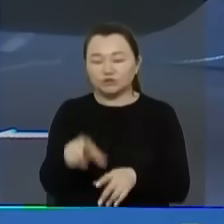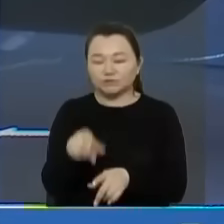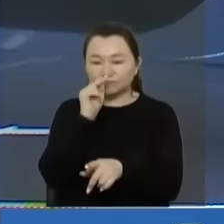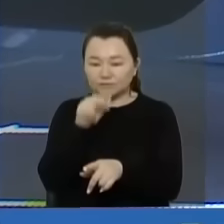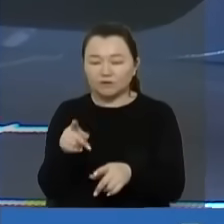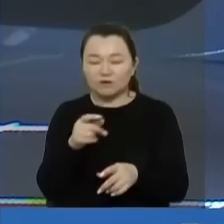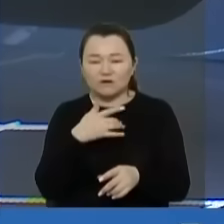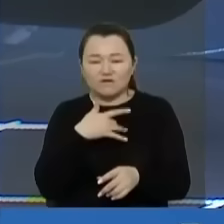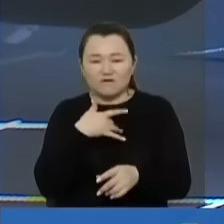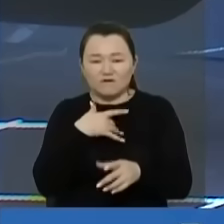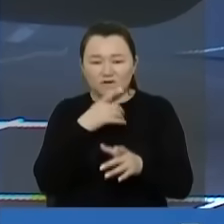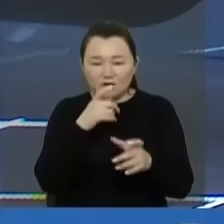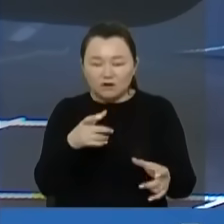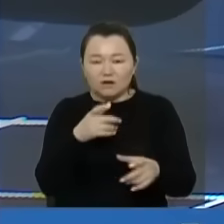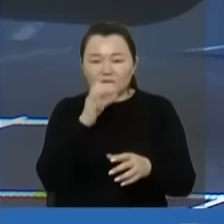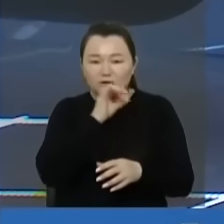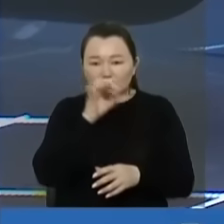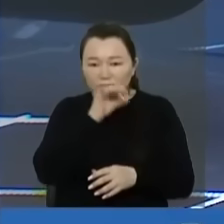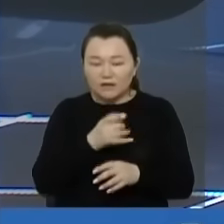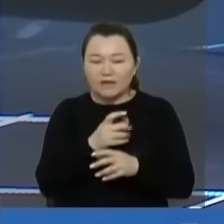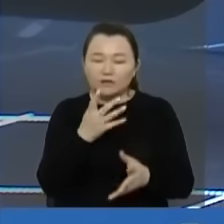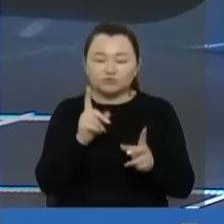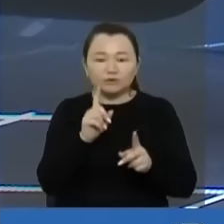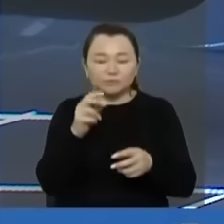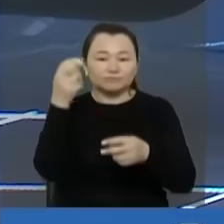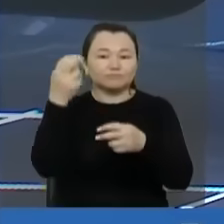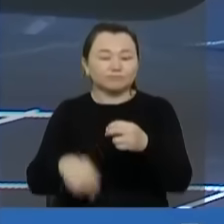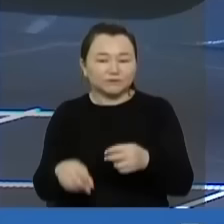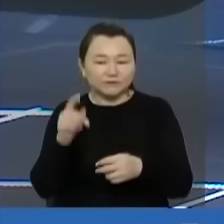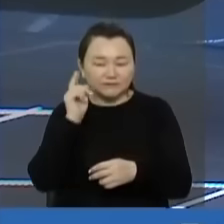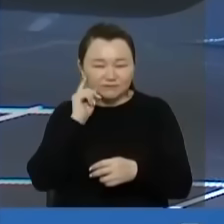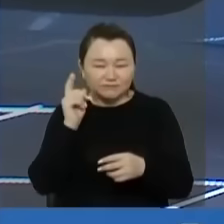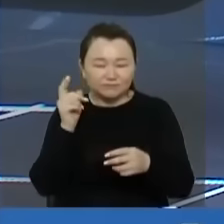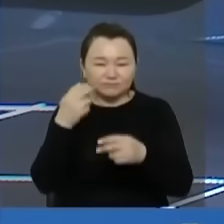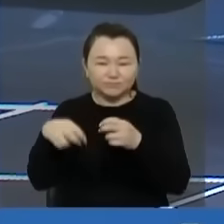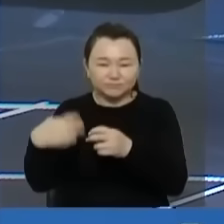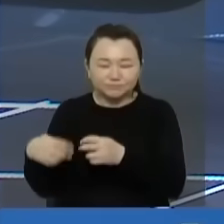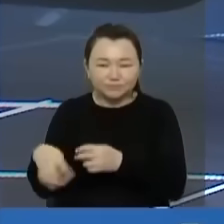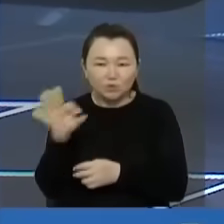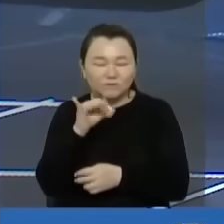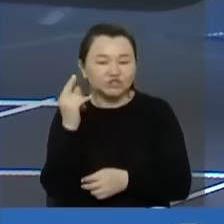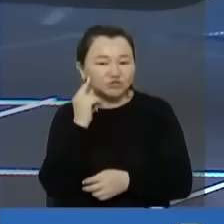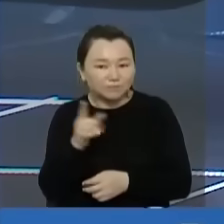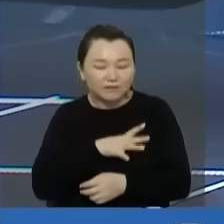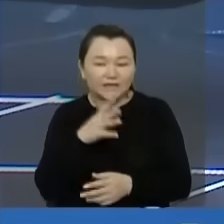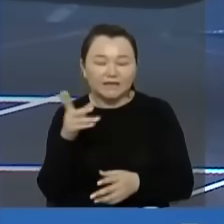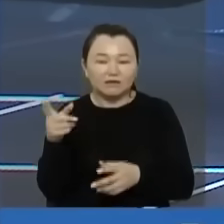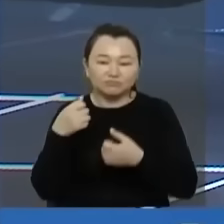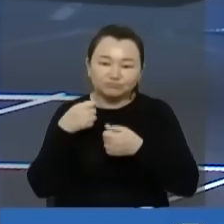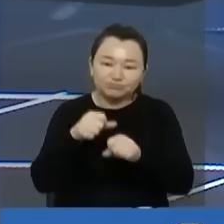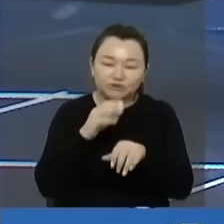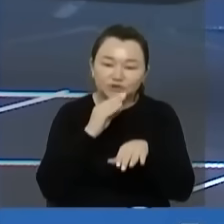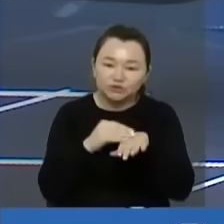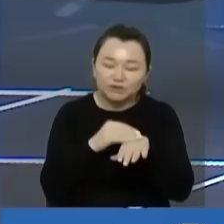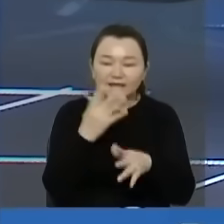көтере сөйлегенін және әлдененің қирағанын аңғарған. Сондықтан Бешімбаев не әйелін соққыға жықты,